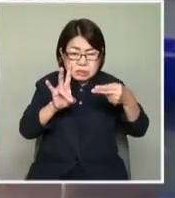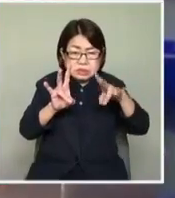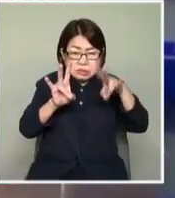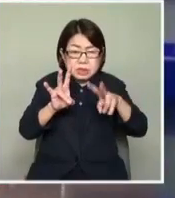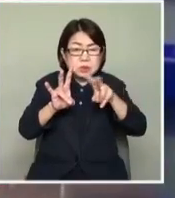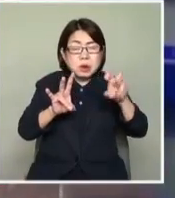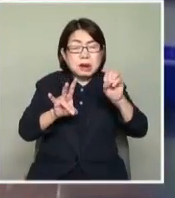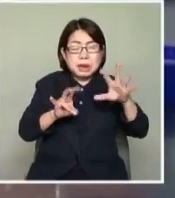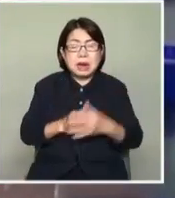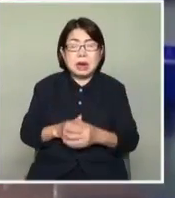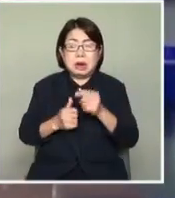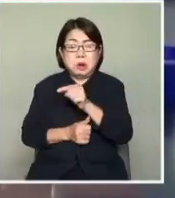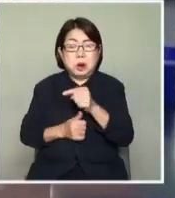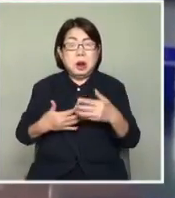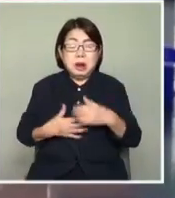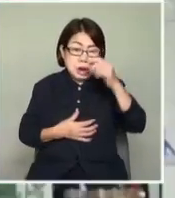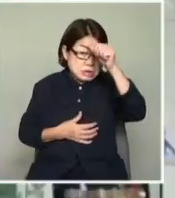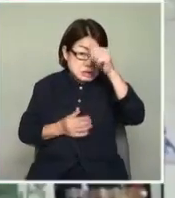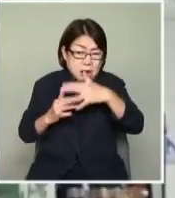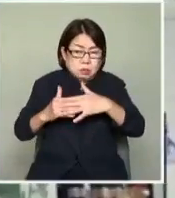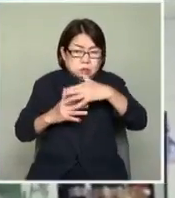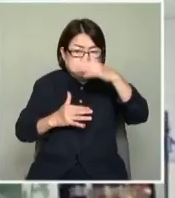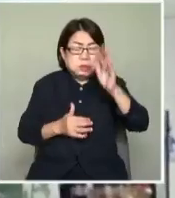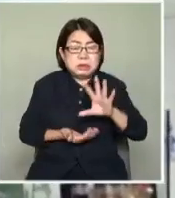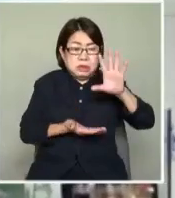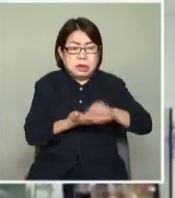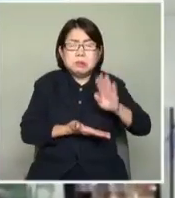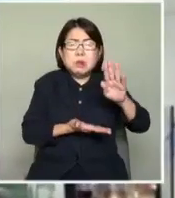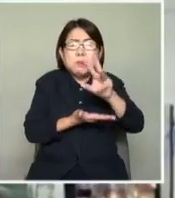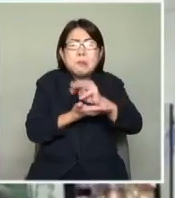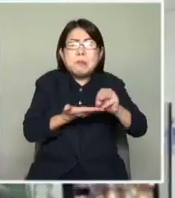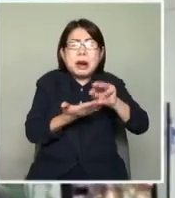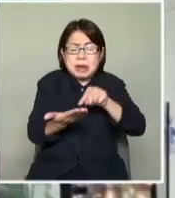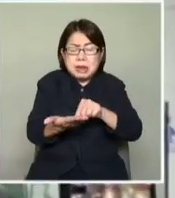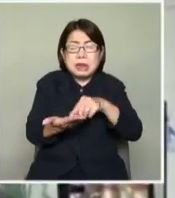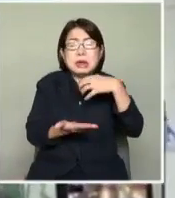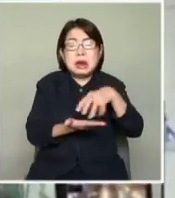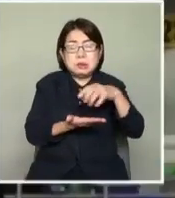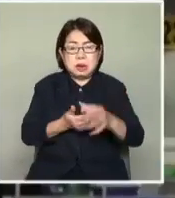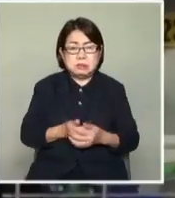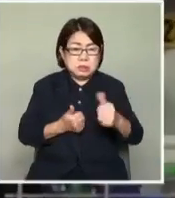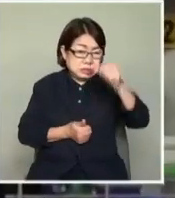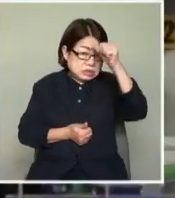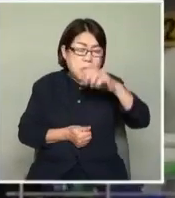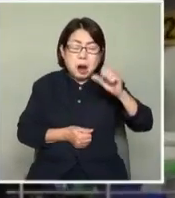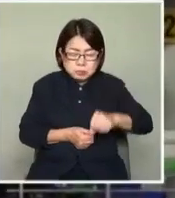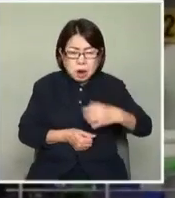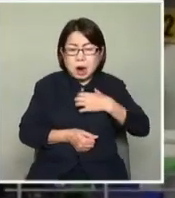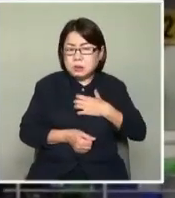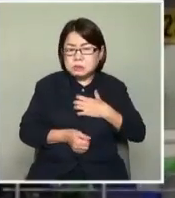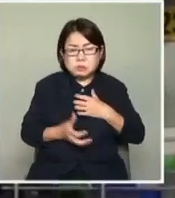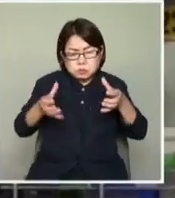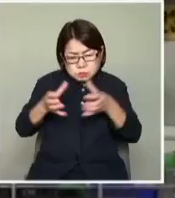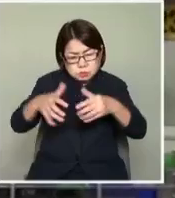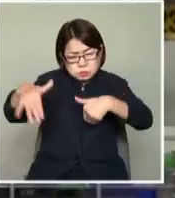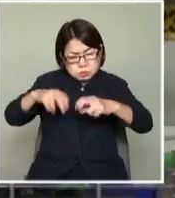77,255 คนอันนี้เป็นข้อมูลที่ได้จากมหาวิทยาลัยจอห์นส์ฮอปกินส์นะคะโดยอินเดียนี่เดินหน้าตรวจหาเชื้อในหมู่ประชาชน